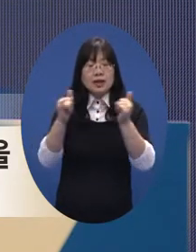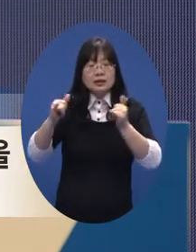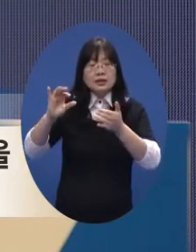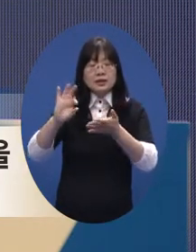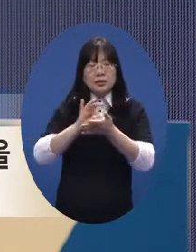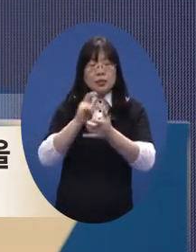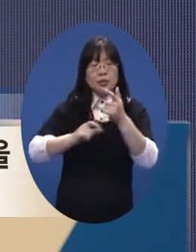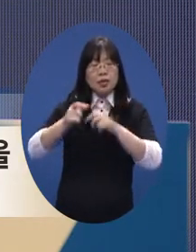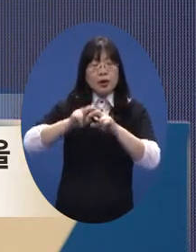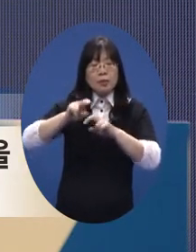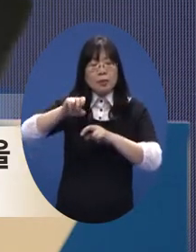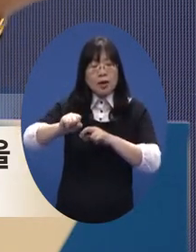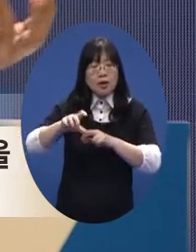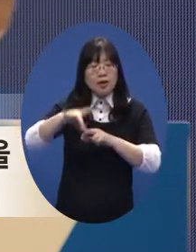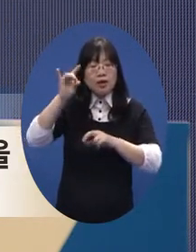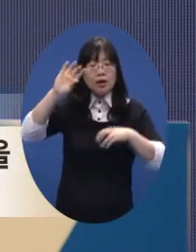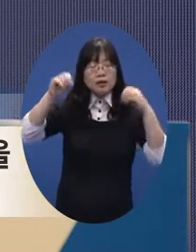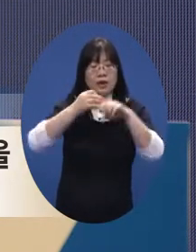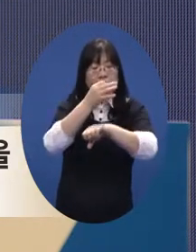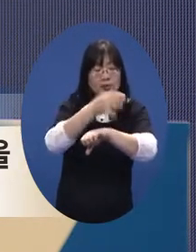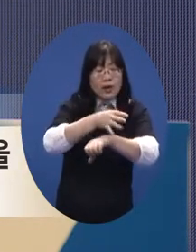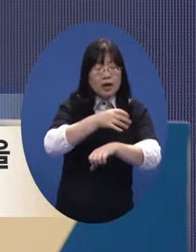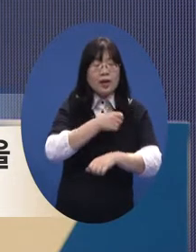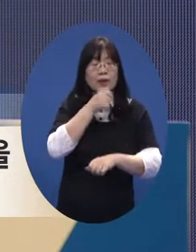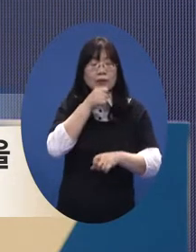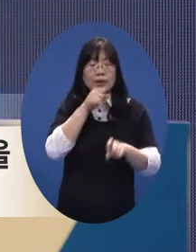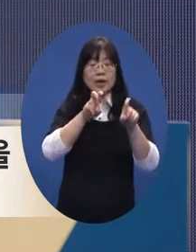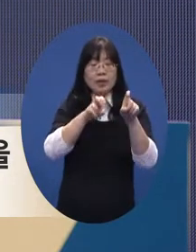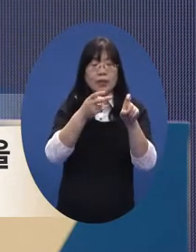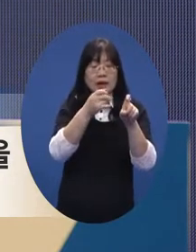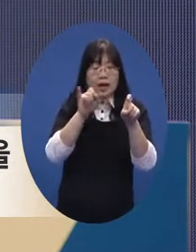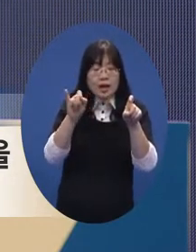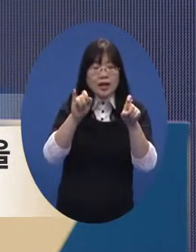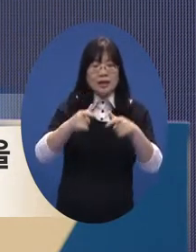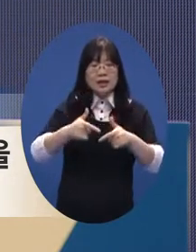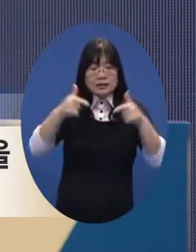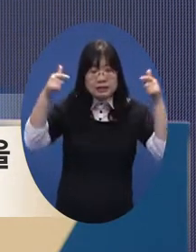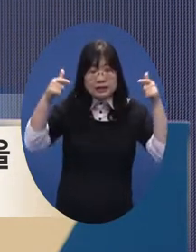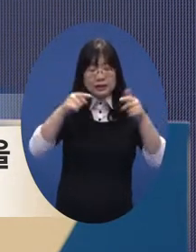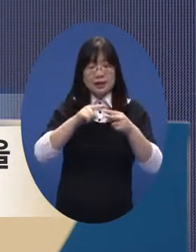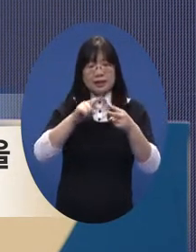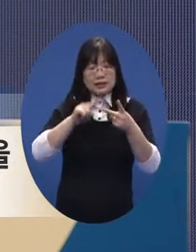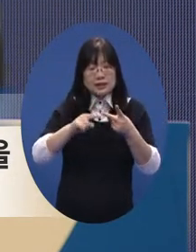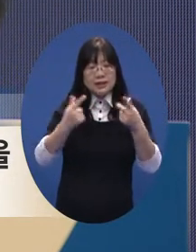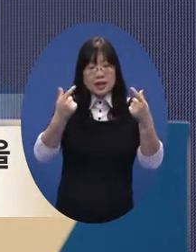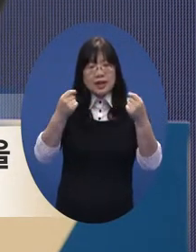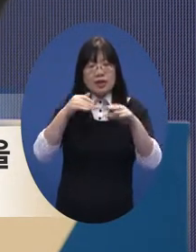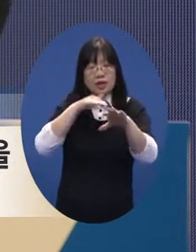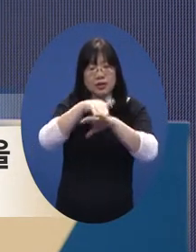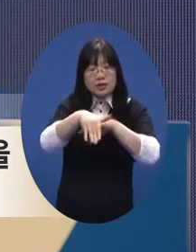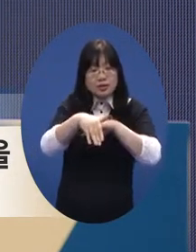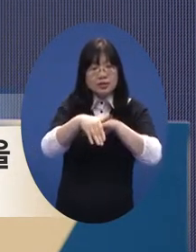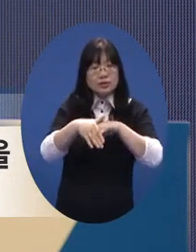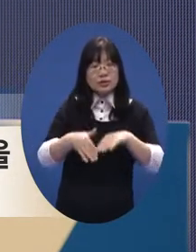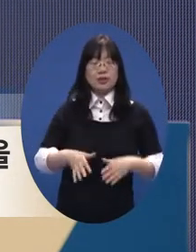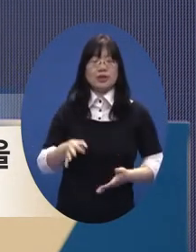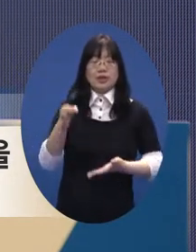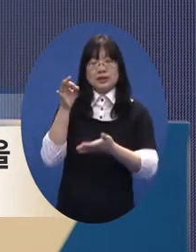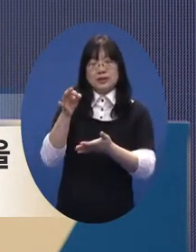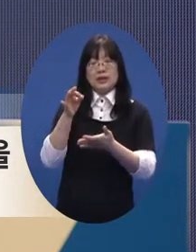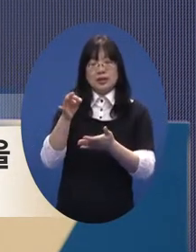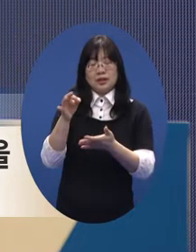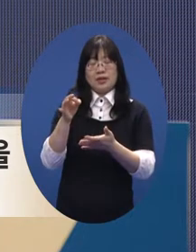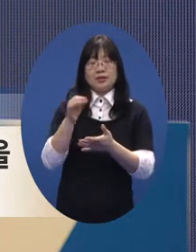first thing they think of, and when there's a forest nearby, is to buy animals because they breed and they can sell them. So people